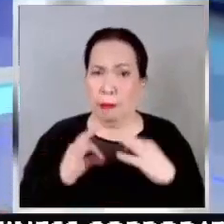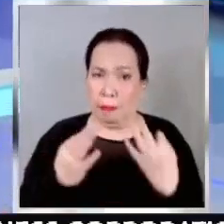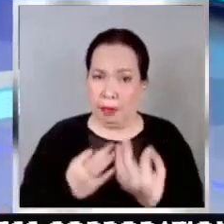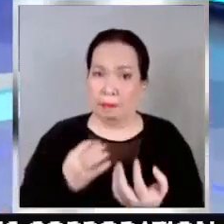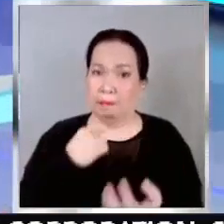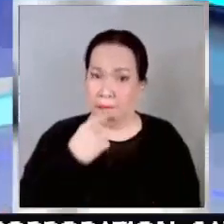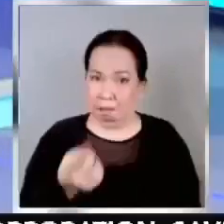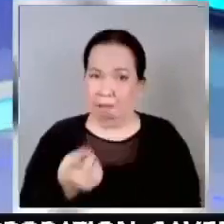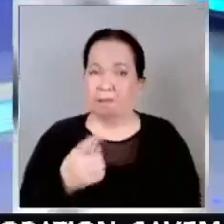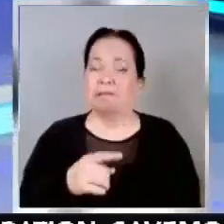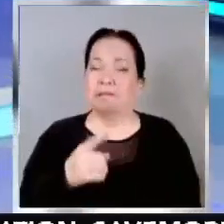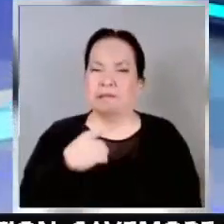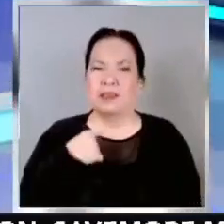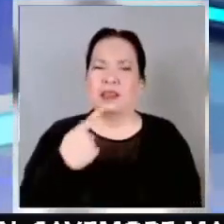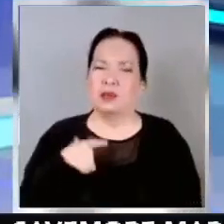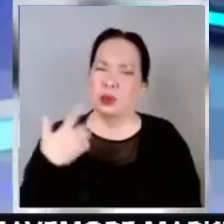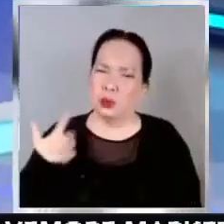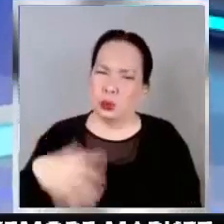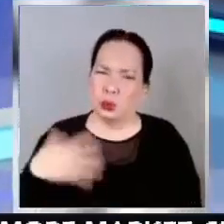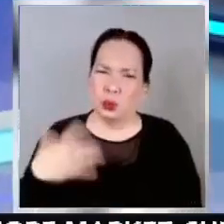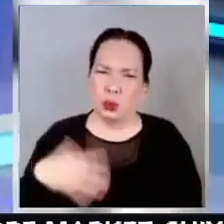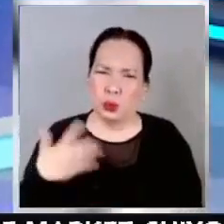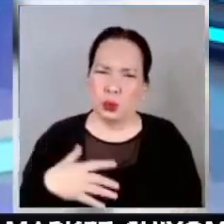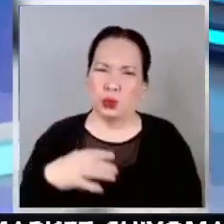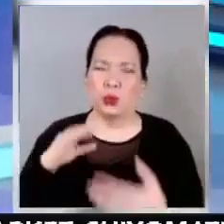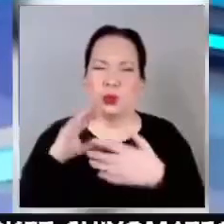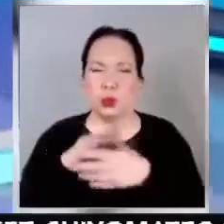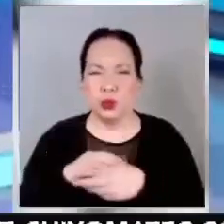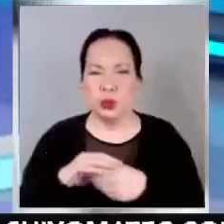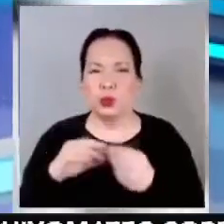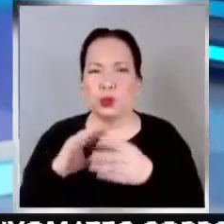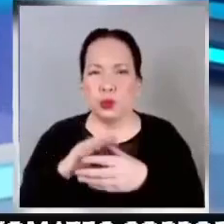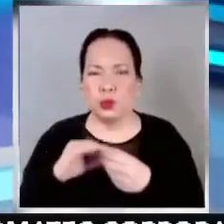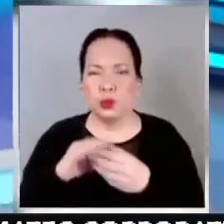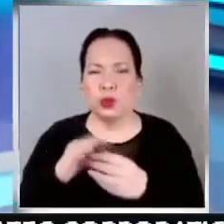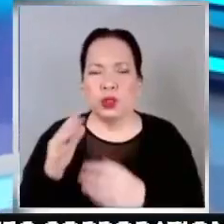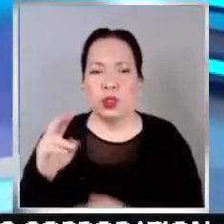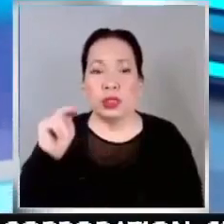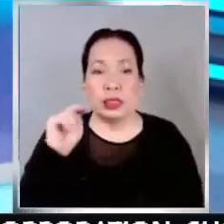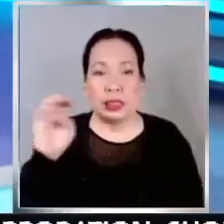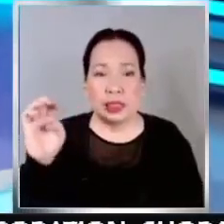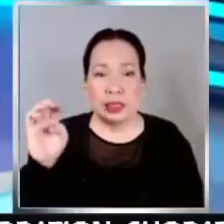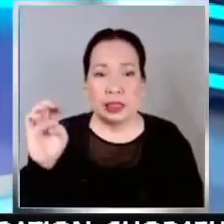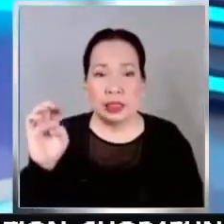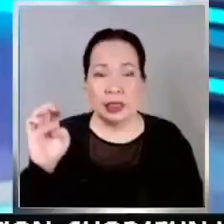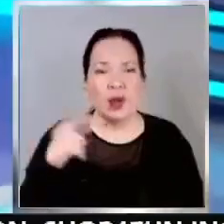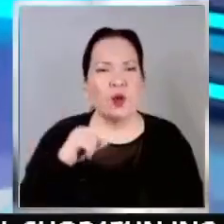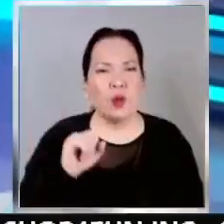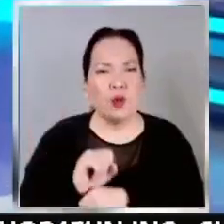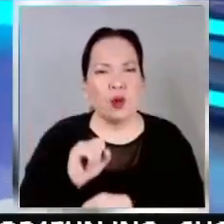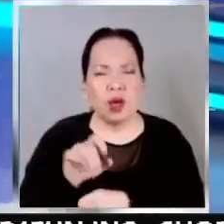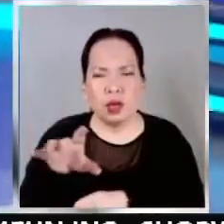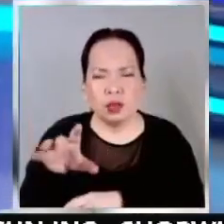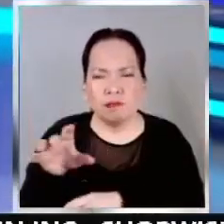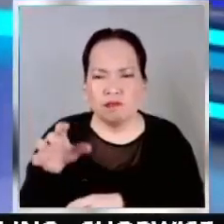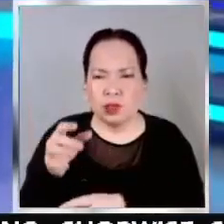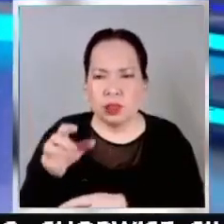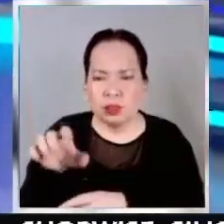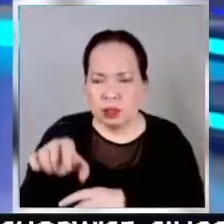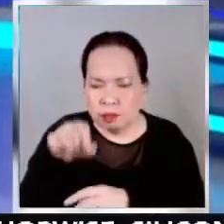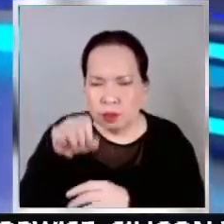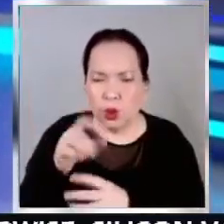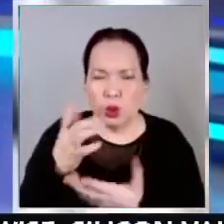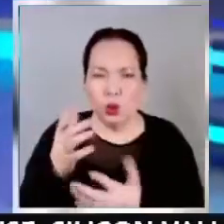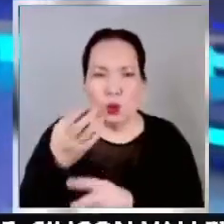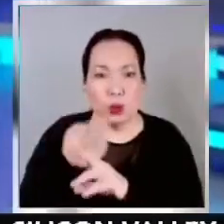mga kahangahangang stone picker sa Nueva Ecija na ating hinandugan ng regalo ngayong Hypertension